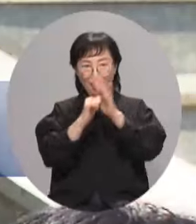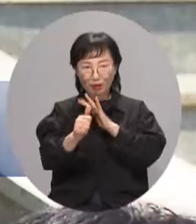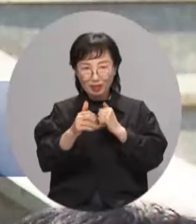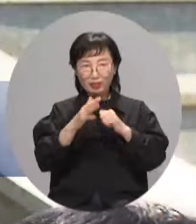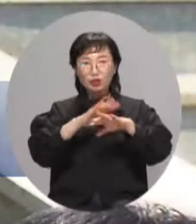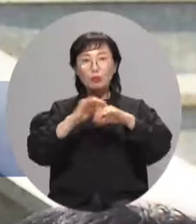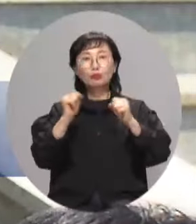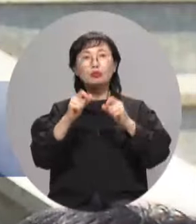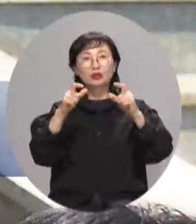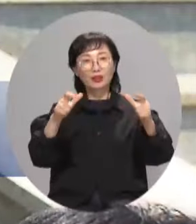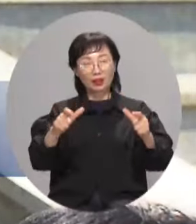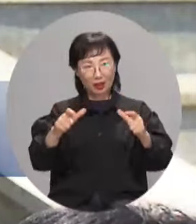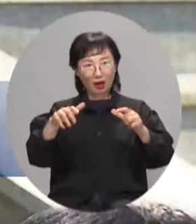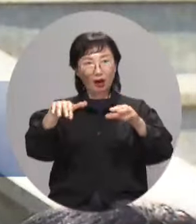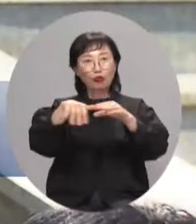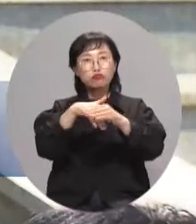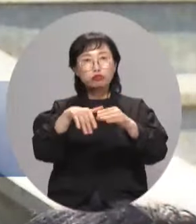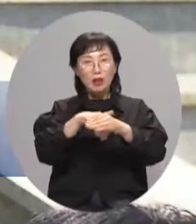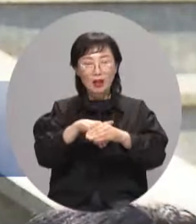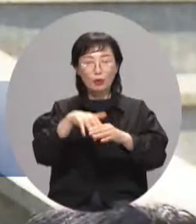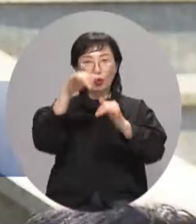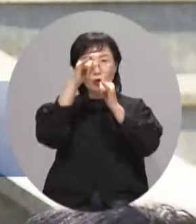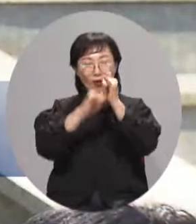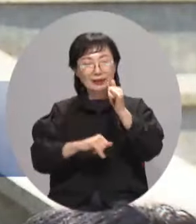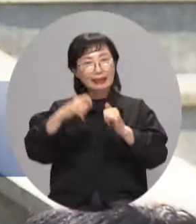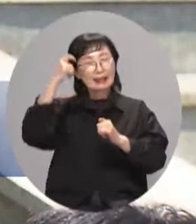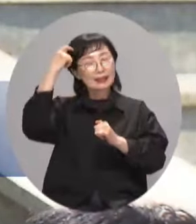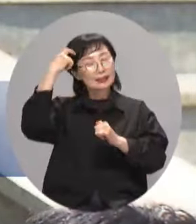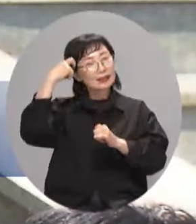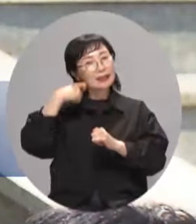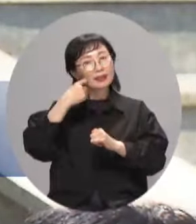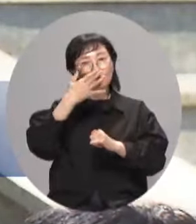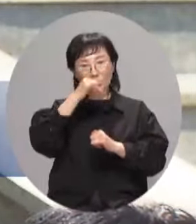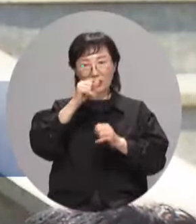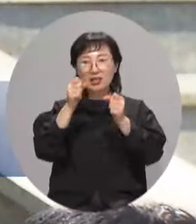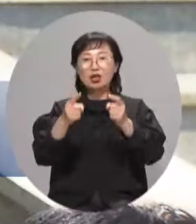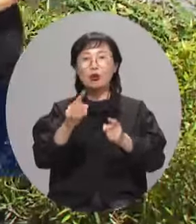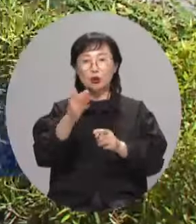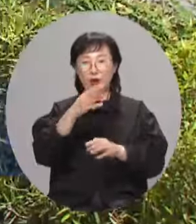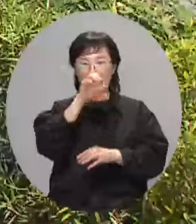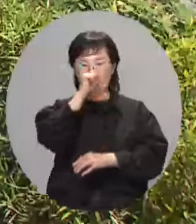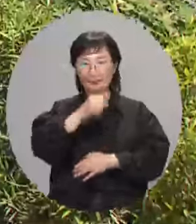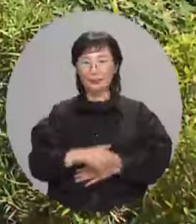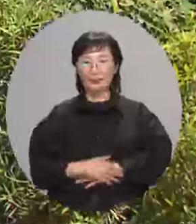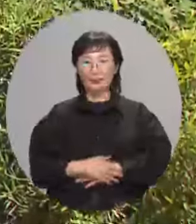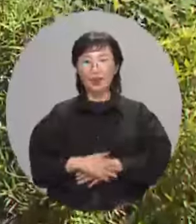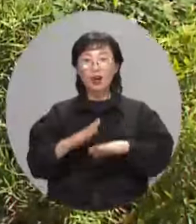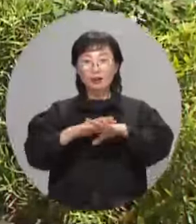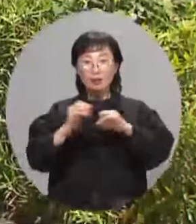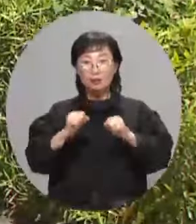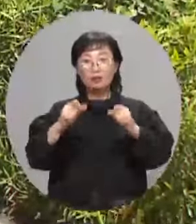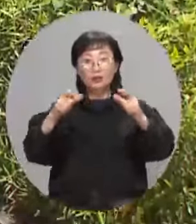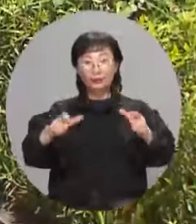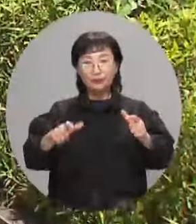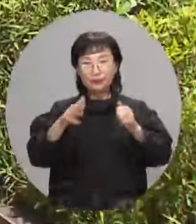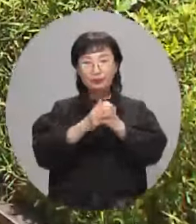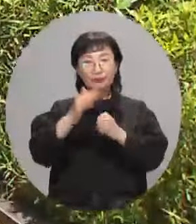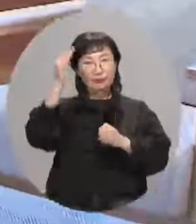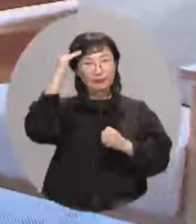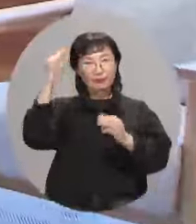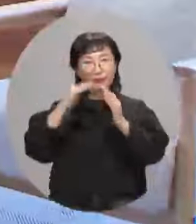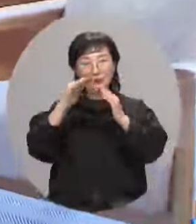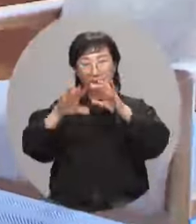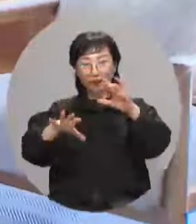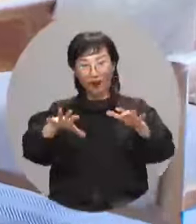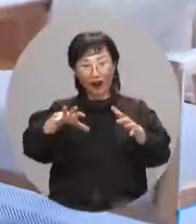전북의 문화를 또 역사를 느낄 수 있는 계기가 됐으면 참 좋겠습니다. 전북자치도는 한옥마을